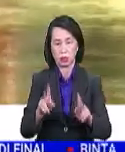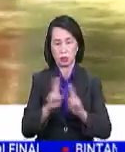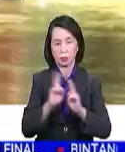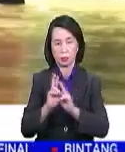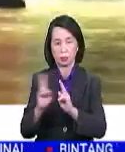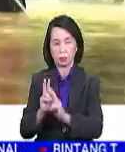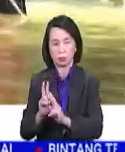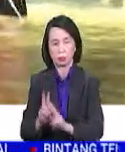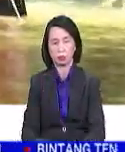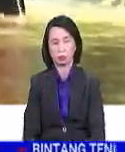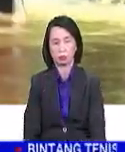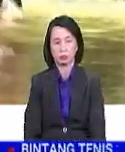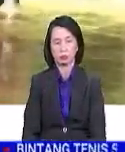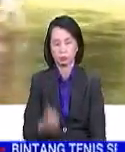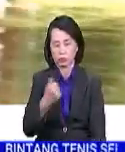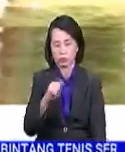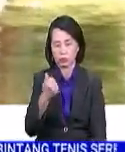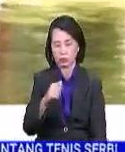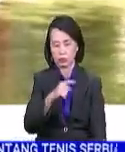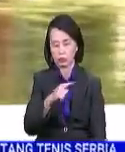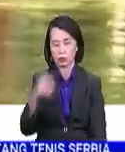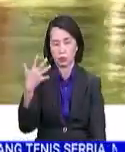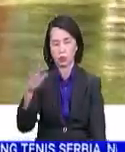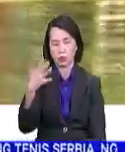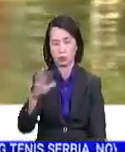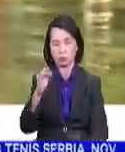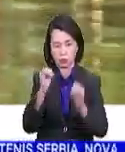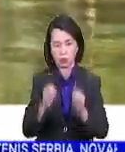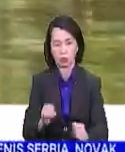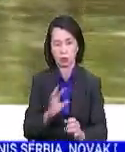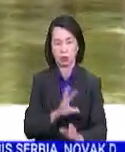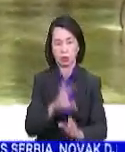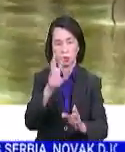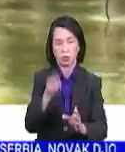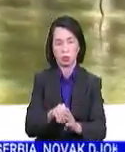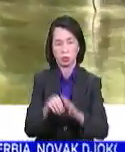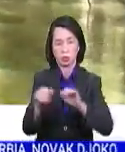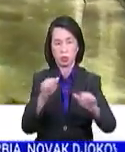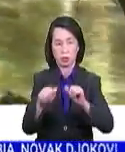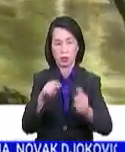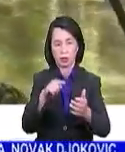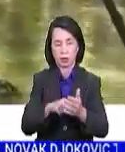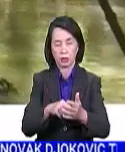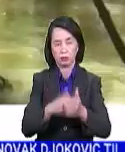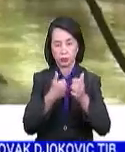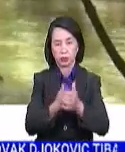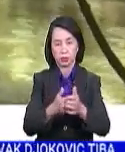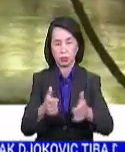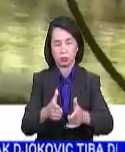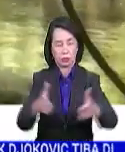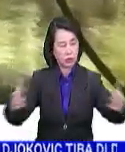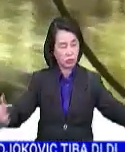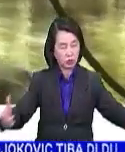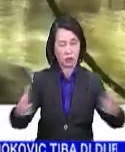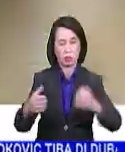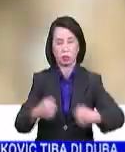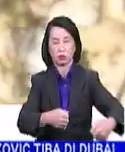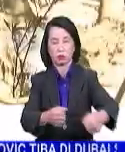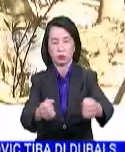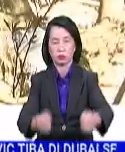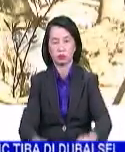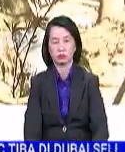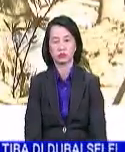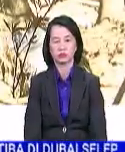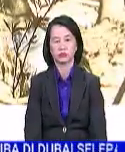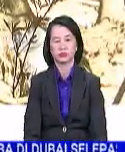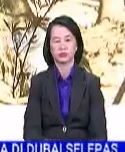untuk... 10 hingga 15 individu perlu terlibat dalam aktiviti ini mengikut keluasan sungai.